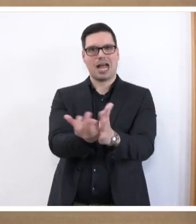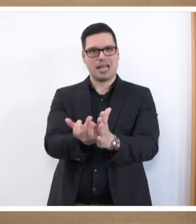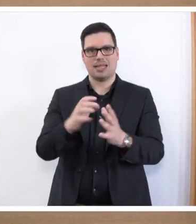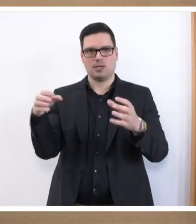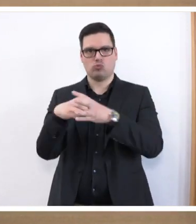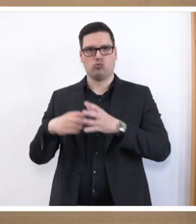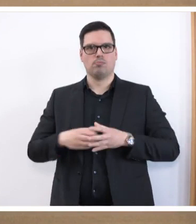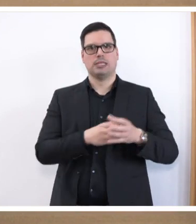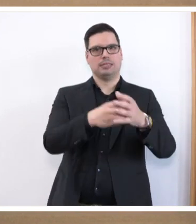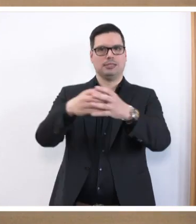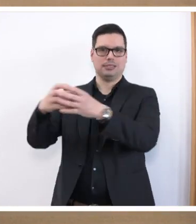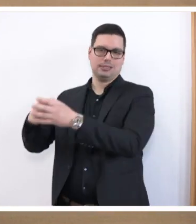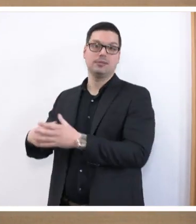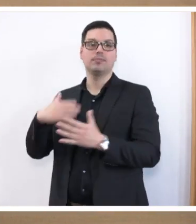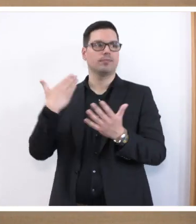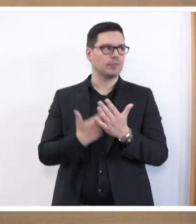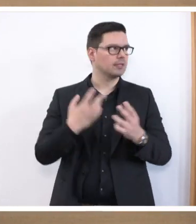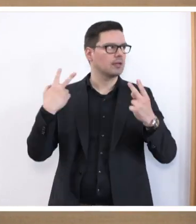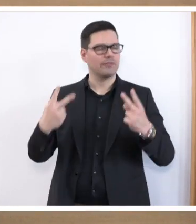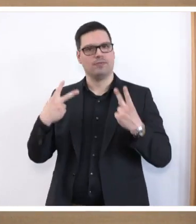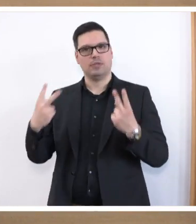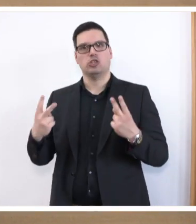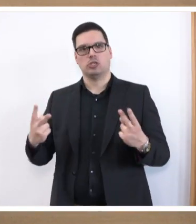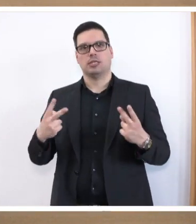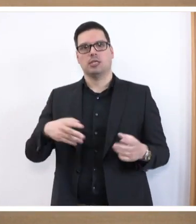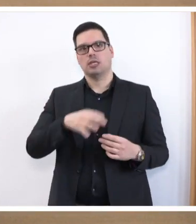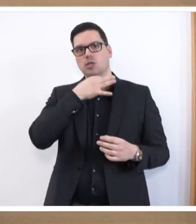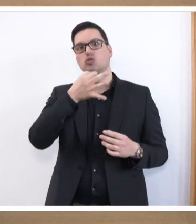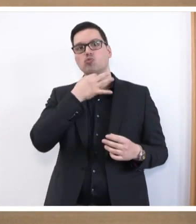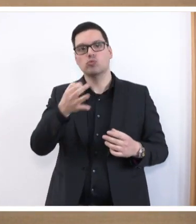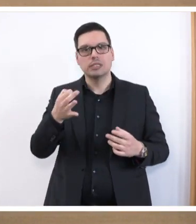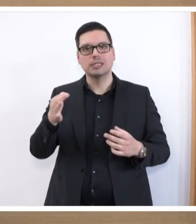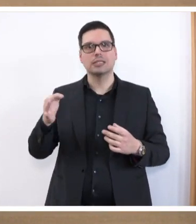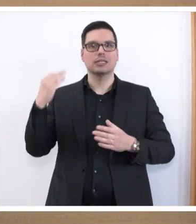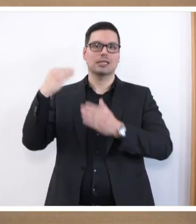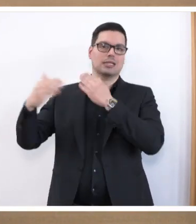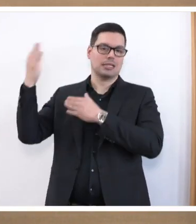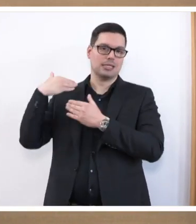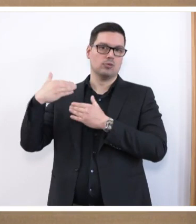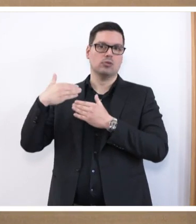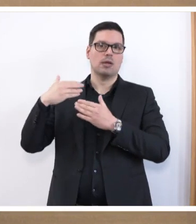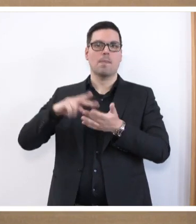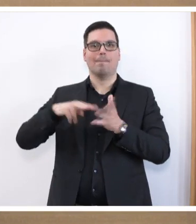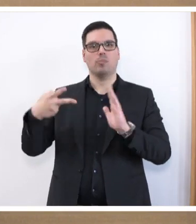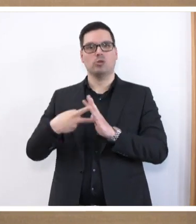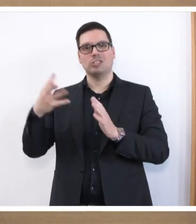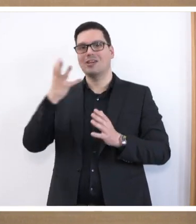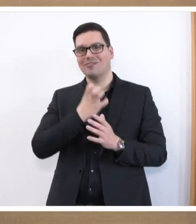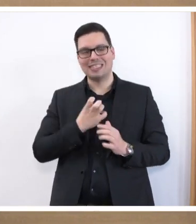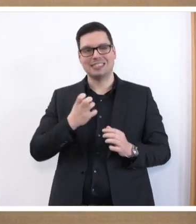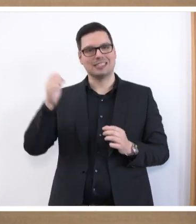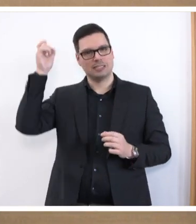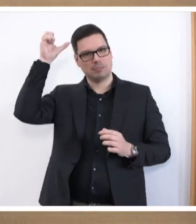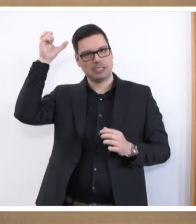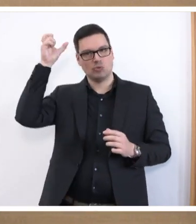Bevölkerungsgruppen. Demzufolge ist es auch wichtig, dass wir gerade die jungen Generationen bei der politischen Willensbildung beteiligen und